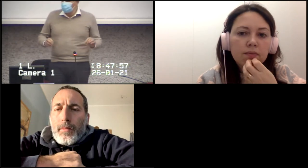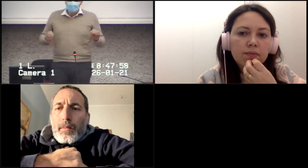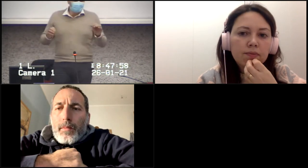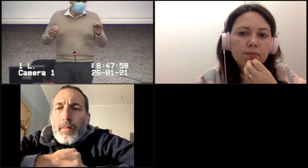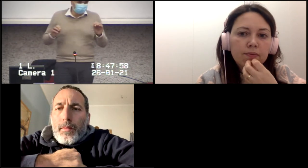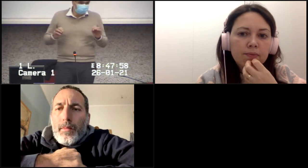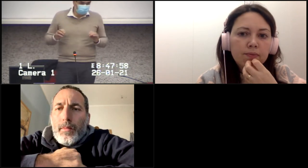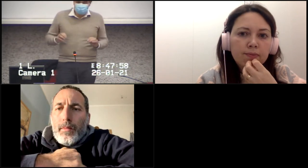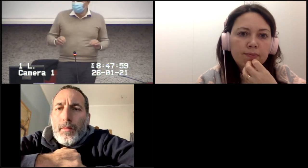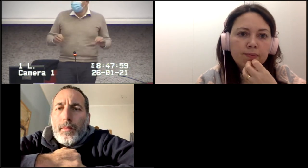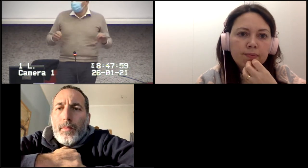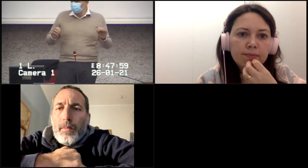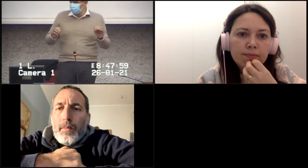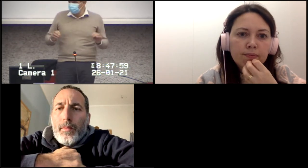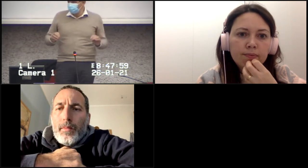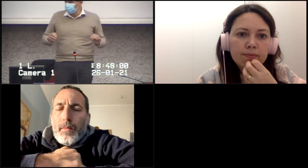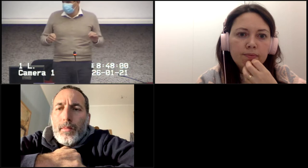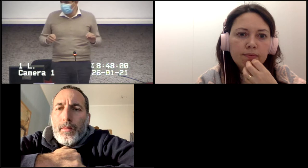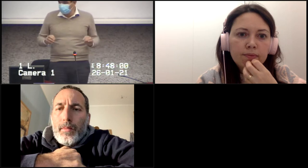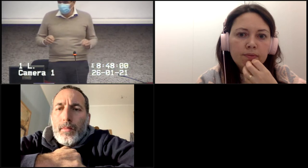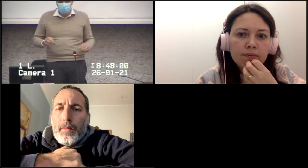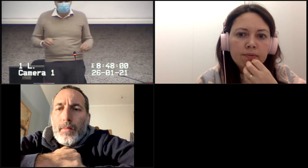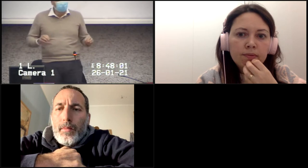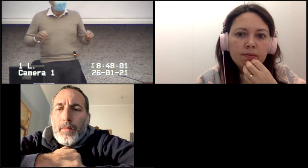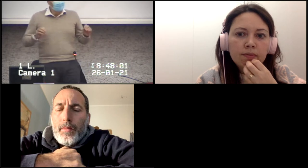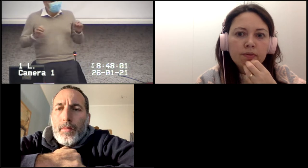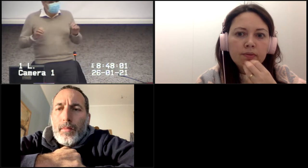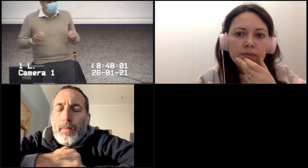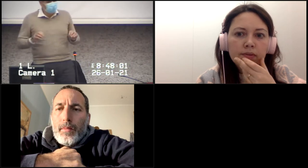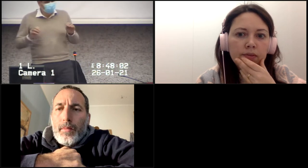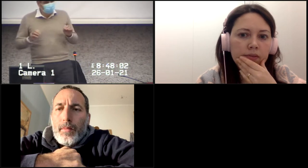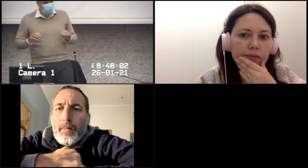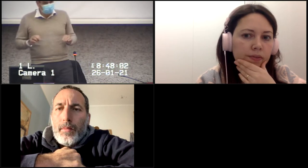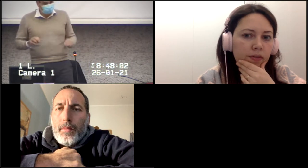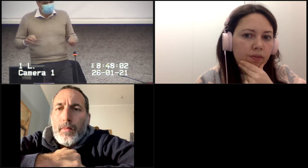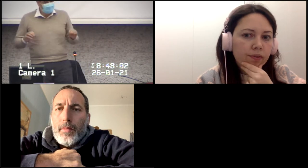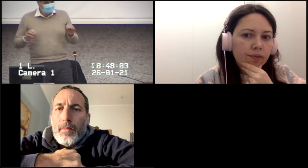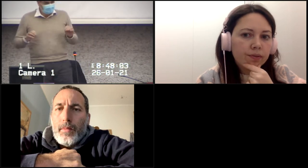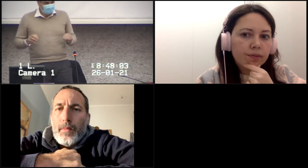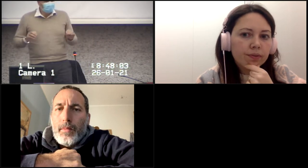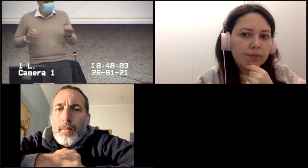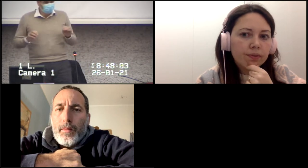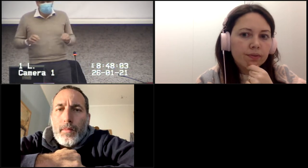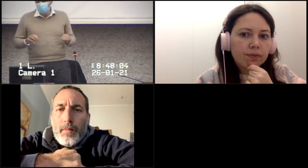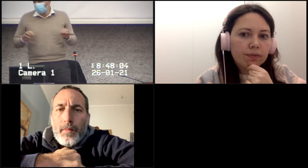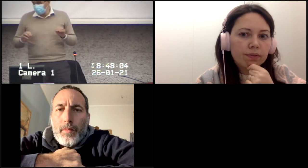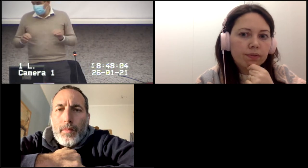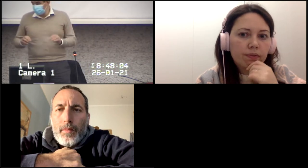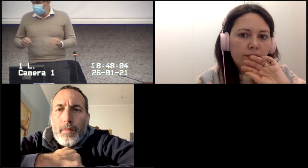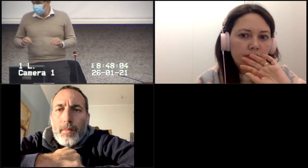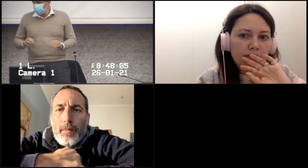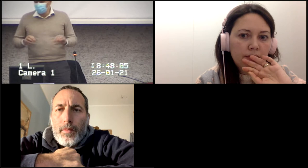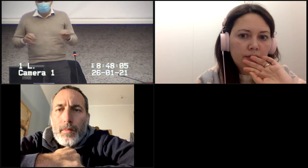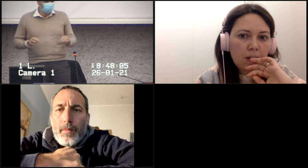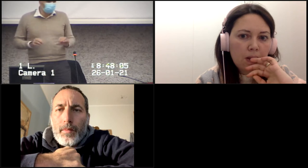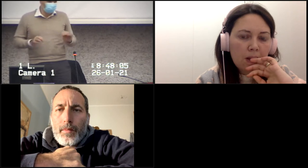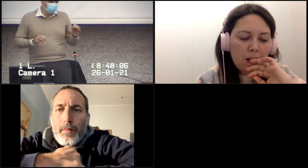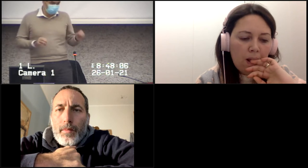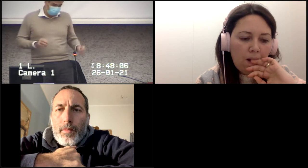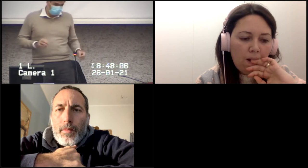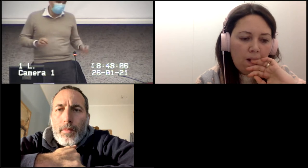edifici caratteristici del territorio comunale già vincolati a recupero edilizio per